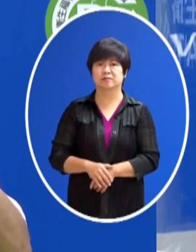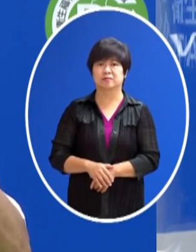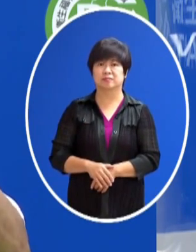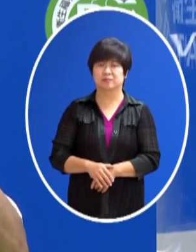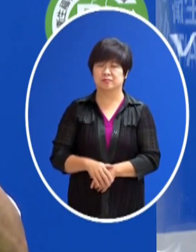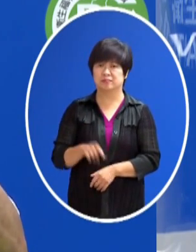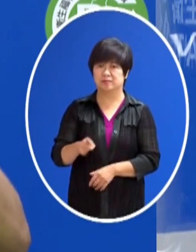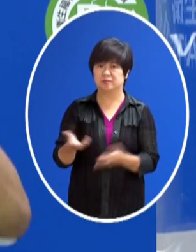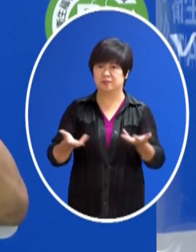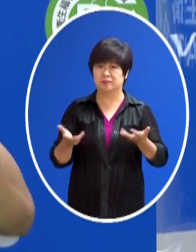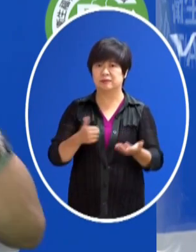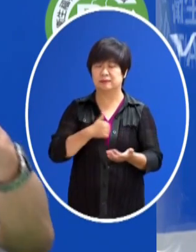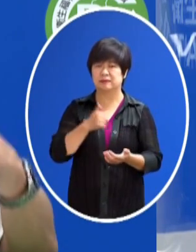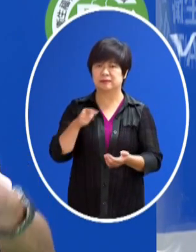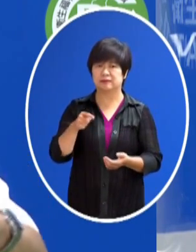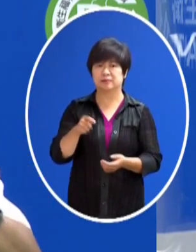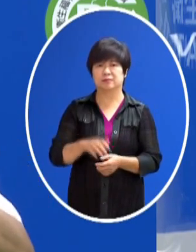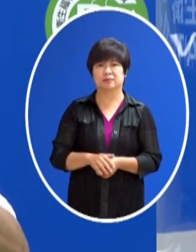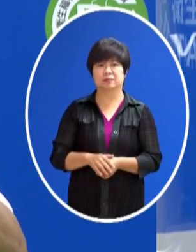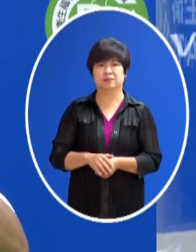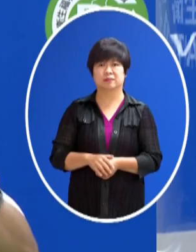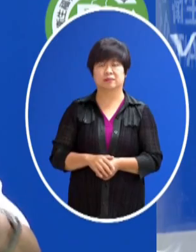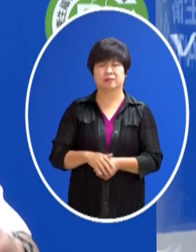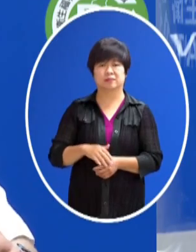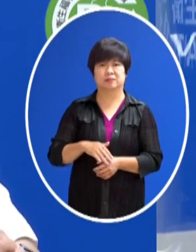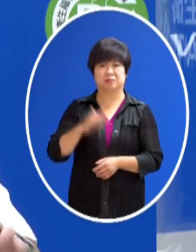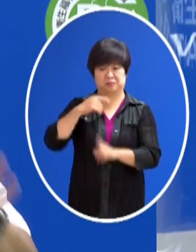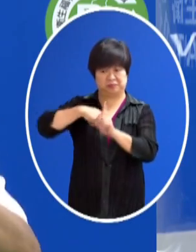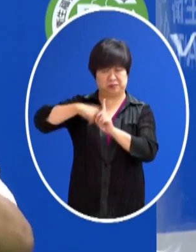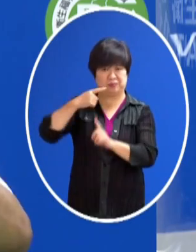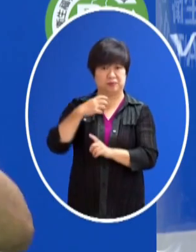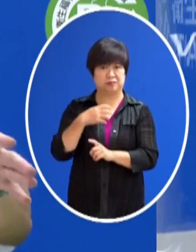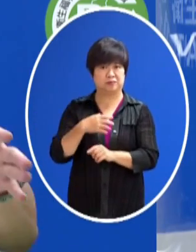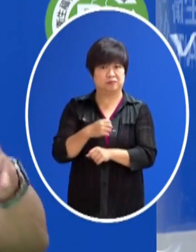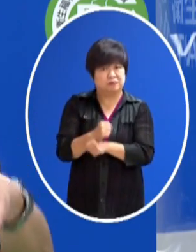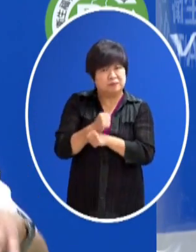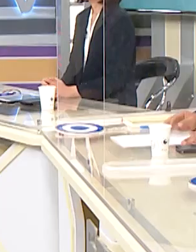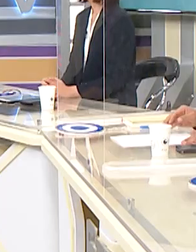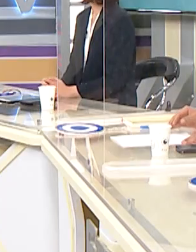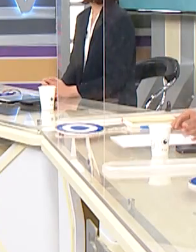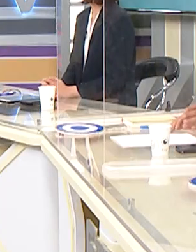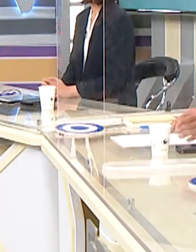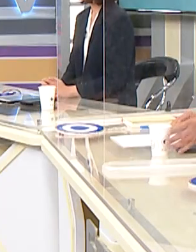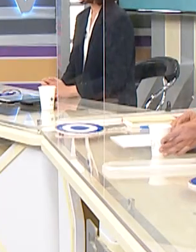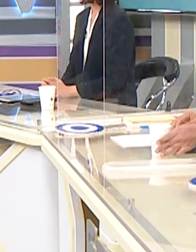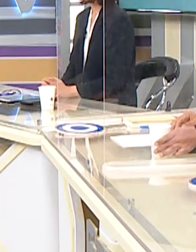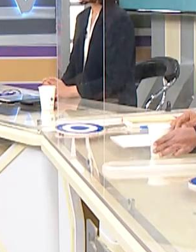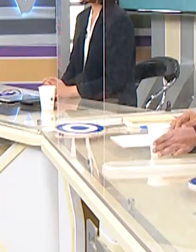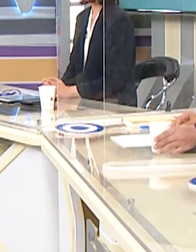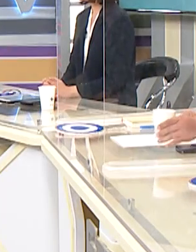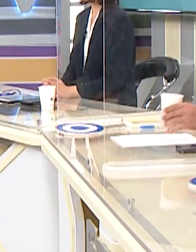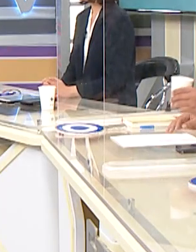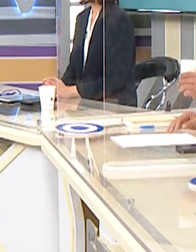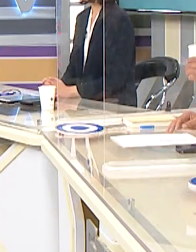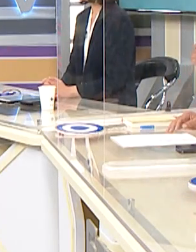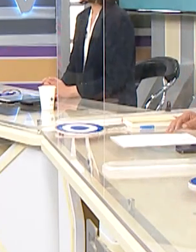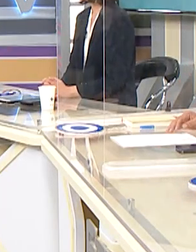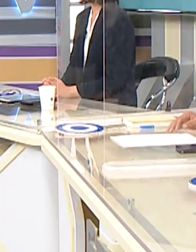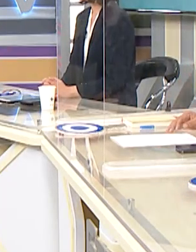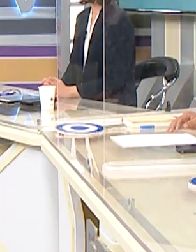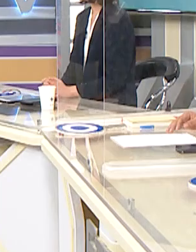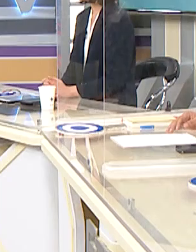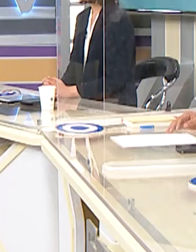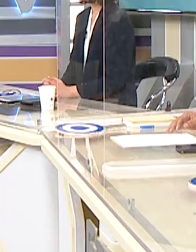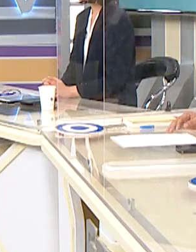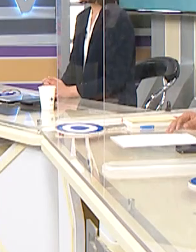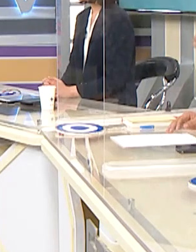策，这就是政治斗争嘛！啊，你国民党阁不爱承认？ 是宜真，难道你不认为彰化跟台大在